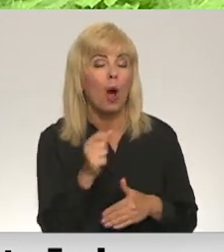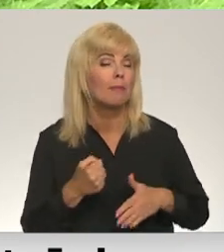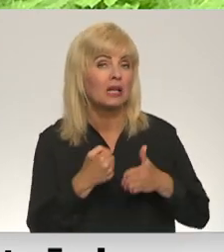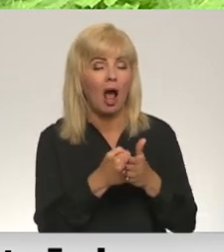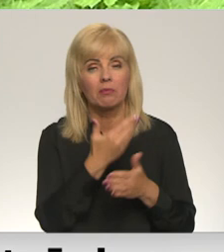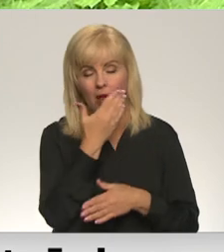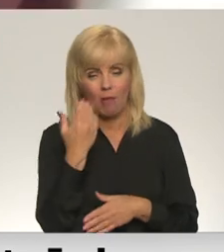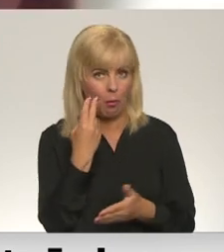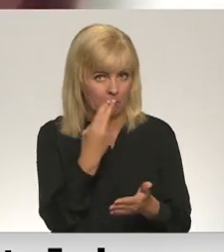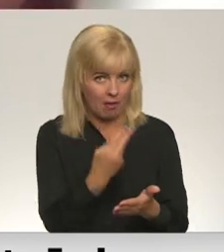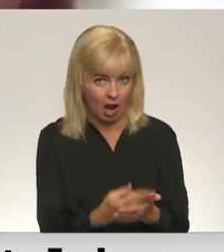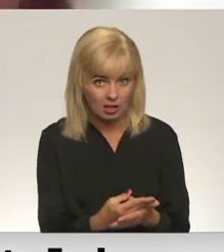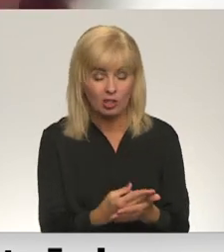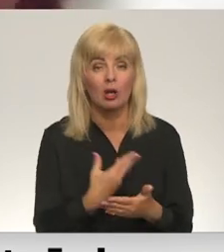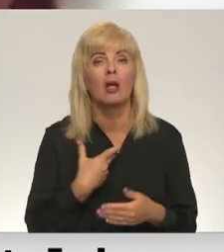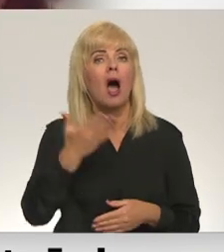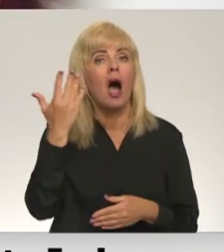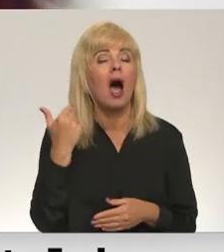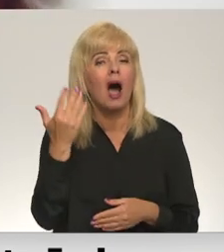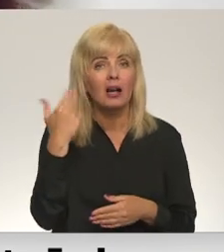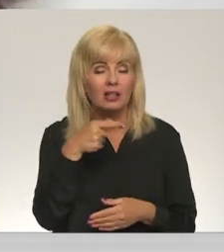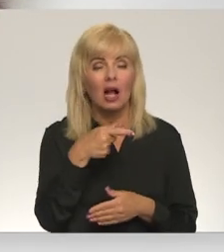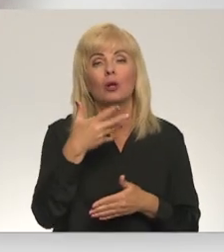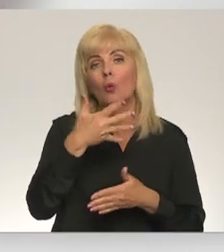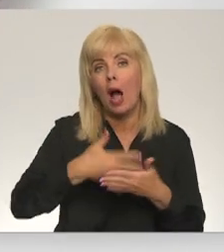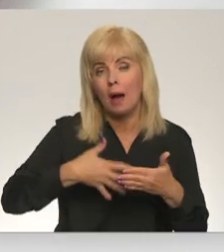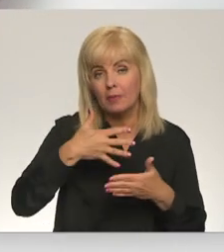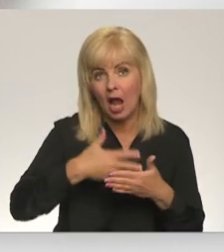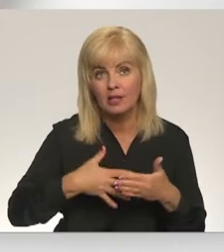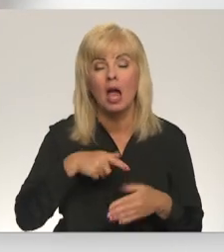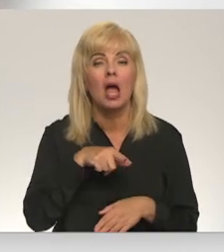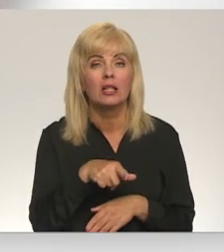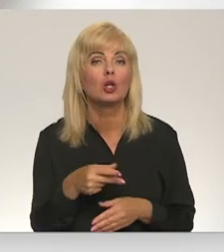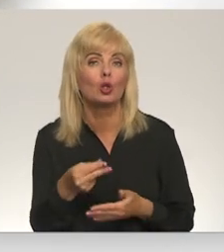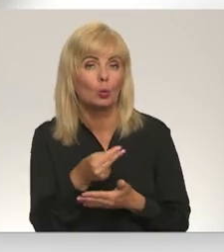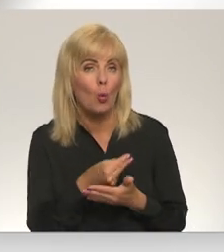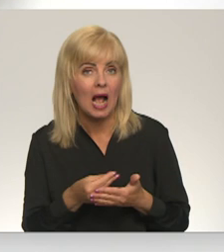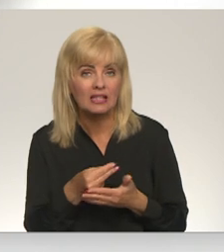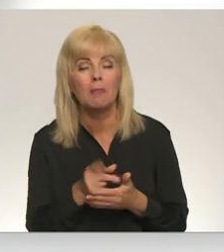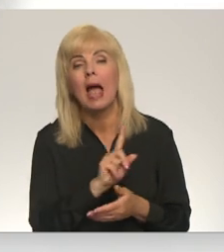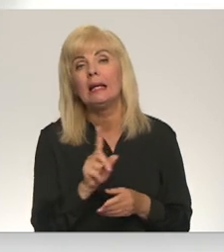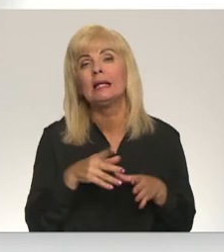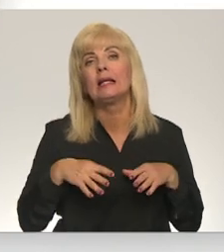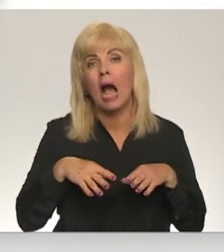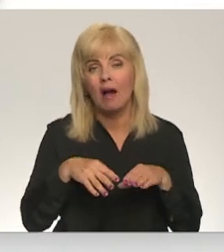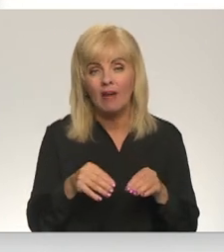nav paredzēts. Mēs savā laikā to aprēķinājām, jo tas nozīmētu, kad ir jāveic